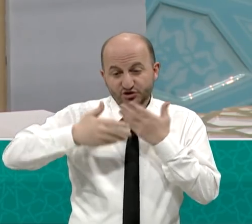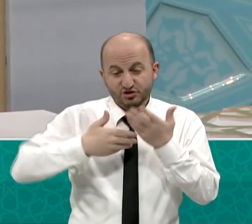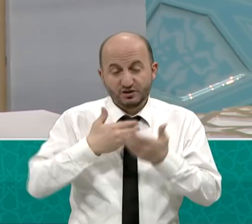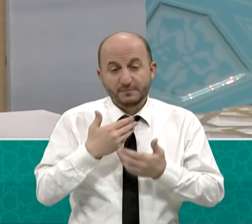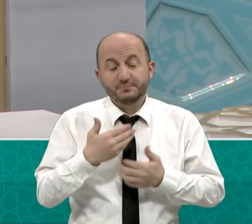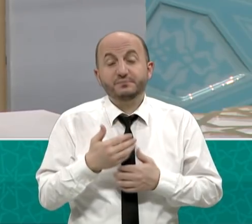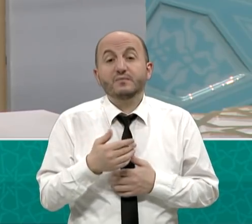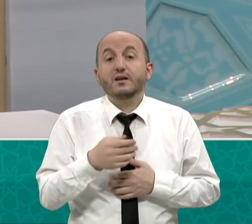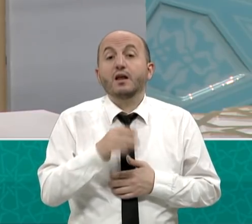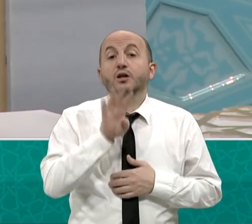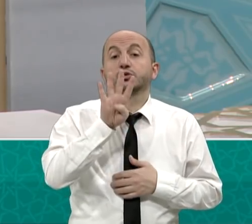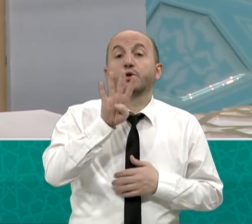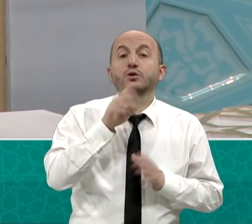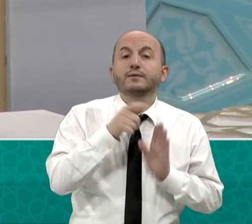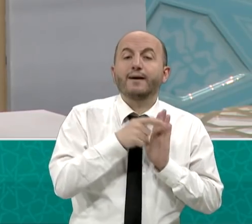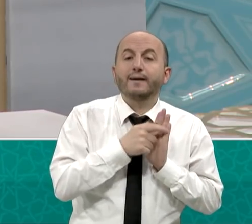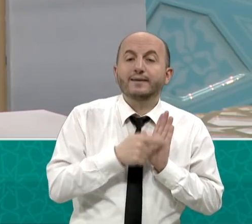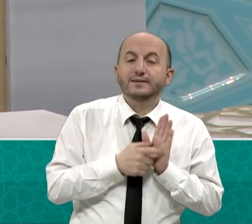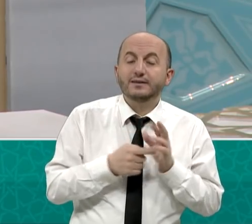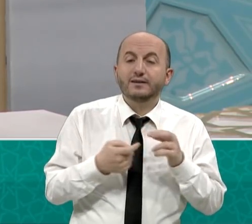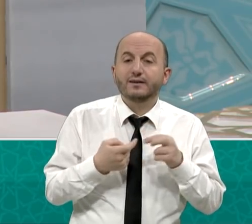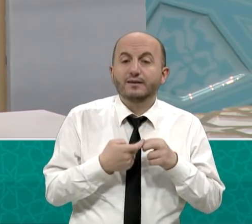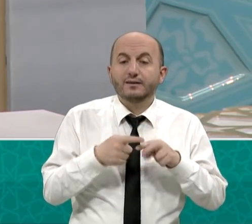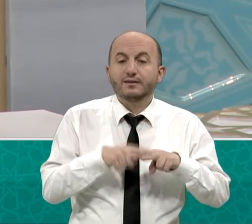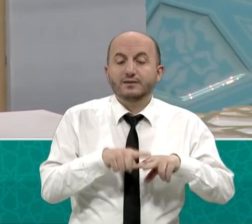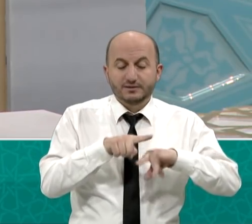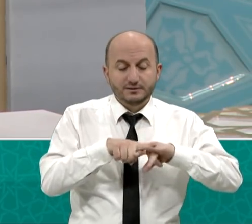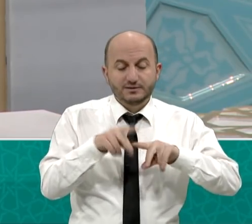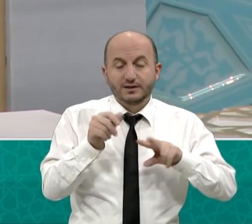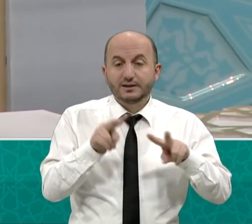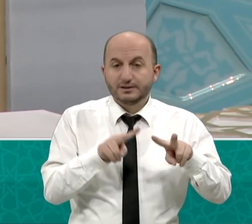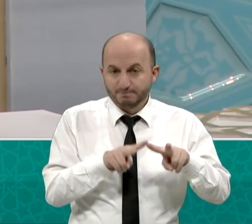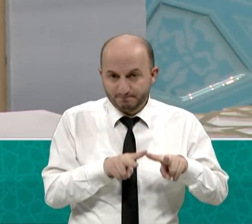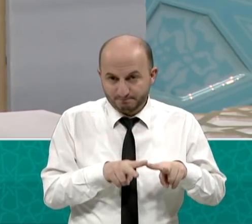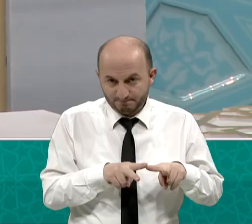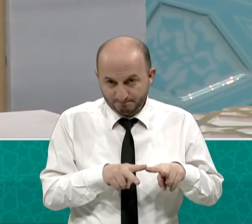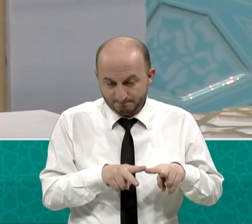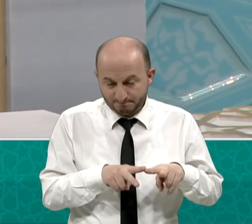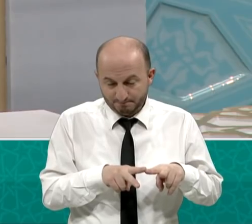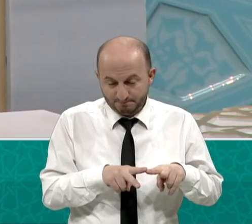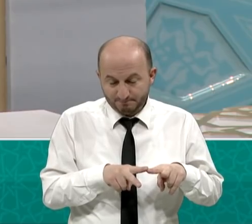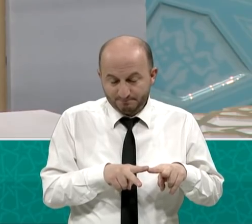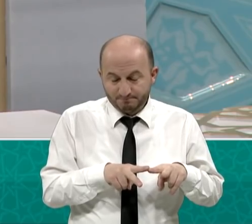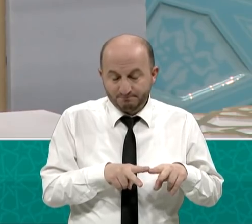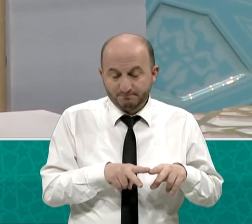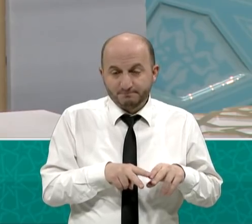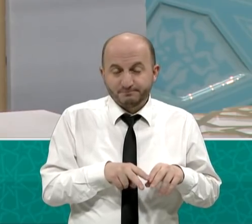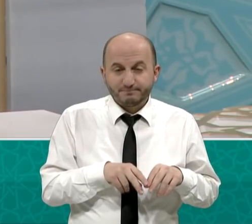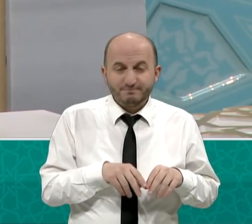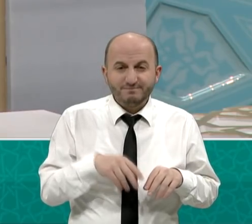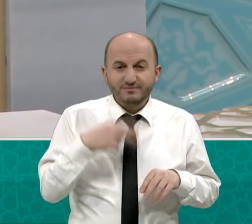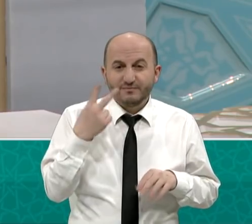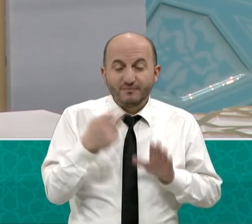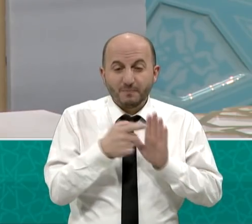edilmekte. 4 ayette Er-Rahimur Rahim, buna işaret edildiğini görmekteyiz.